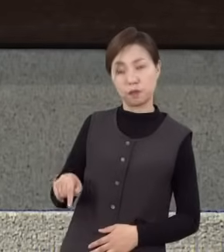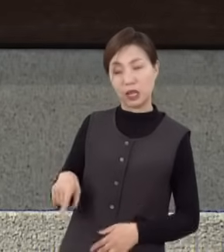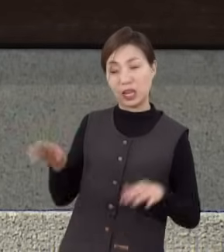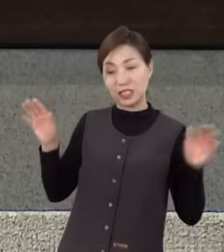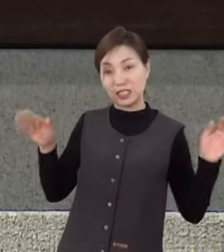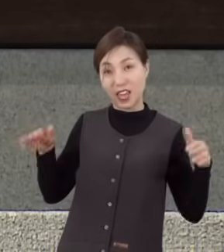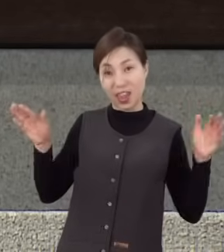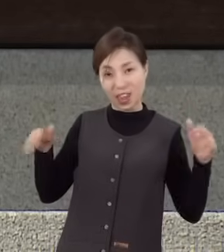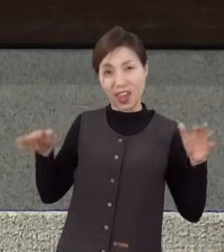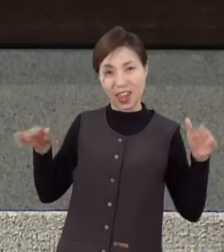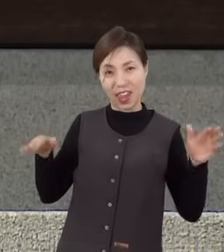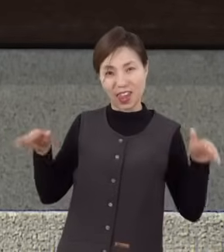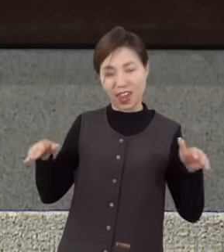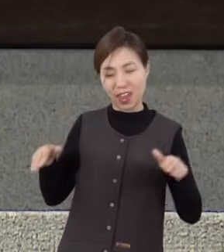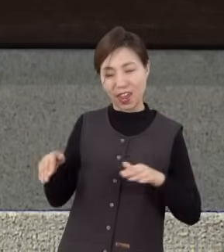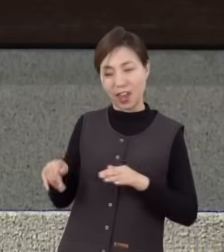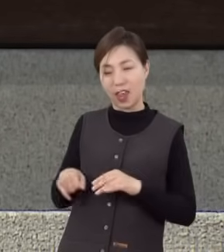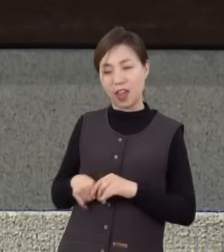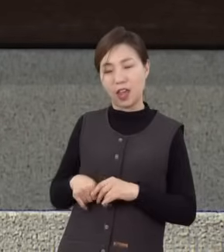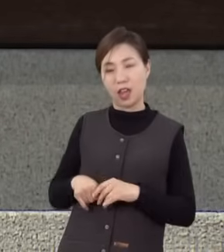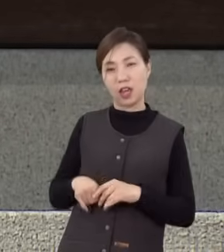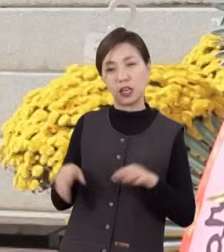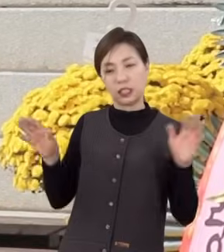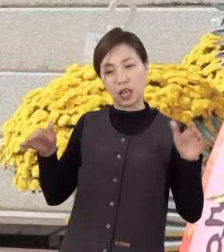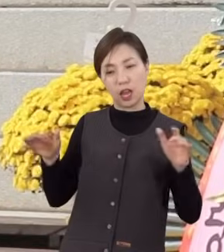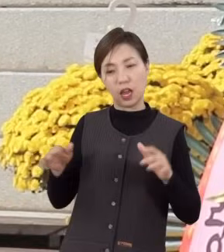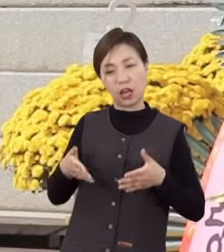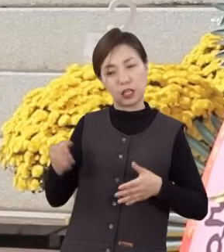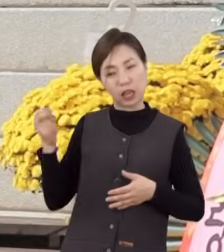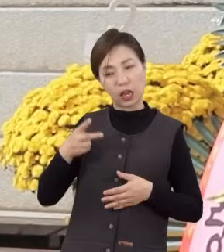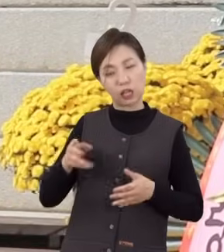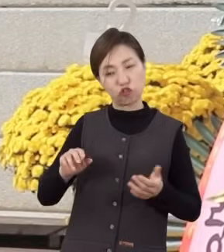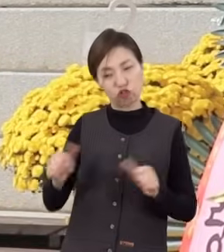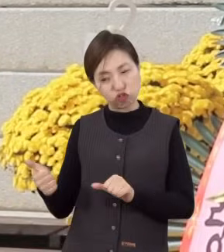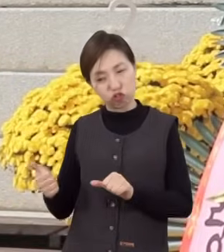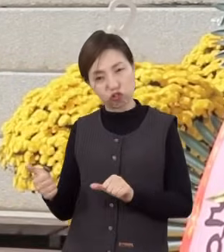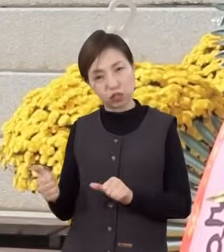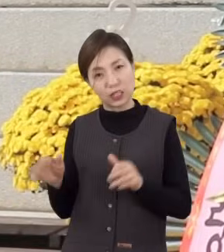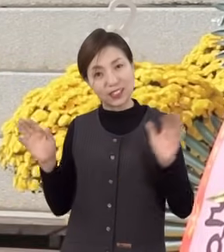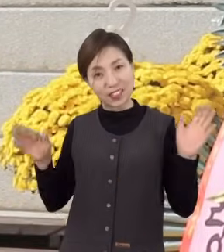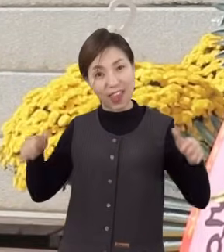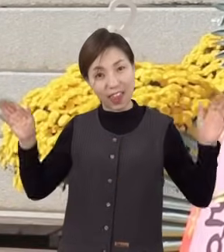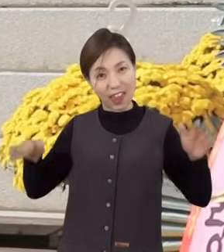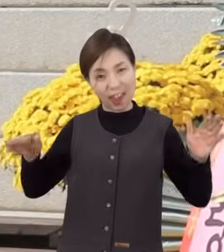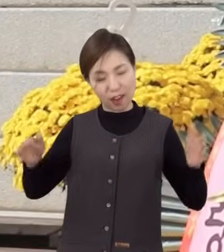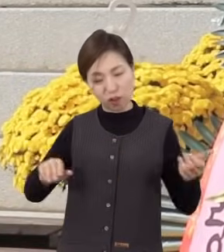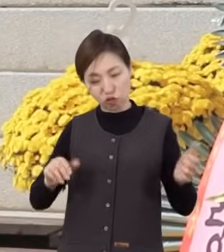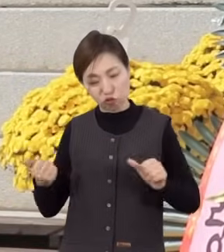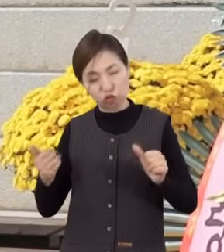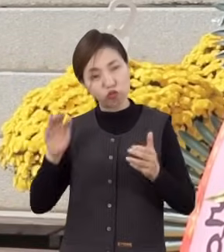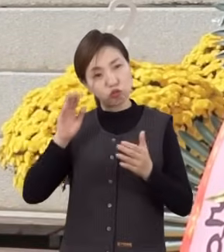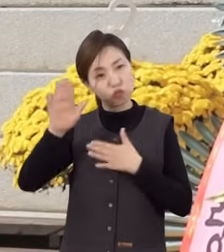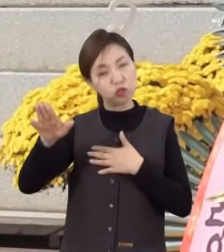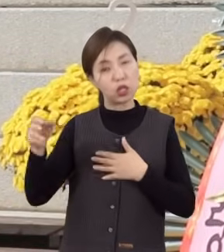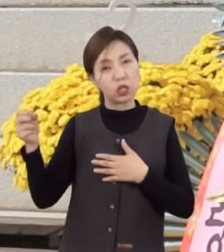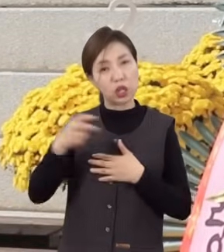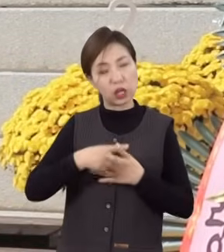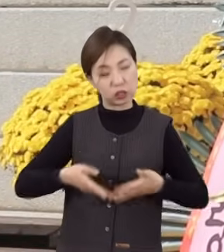언제쯤에 비둘기 몸에서 벗어나겠느냐. 저 비둘기가 다음 생, 다음 생, 다다음